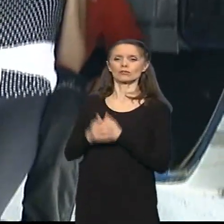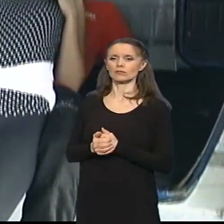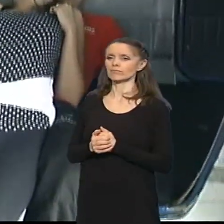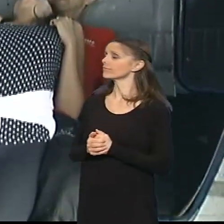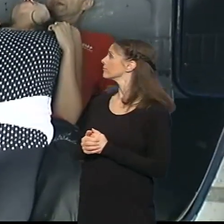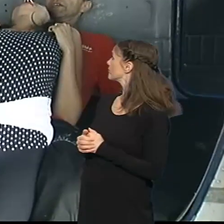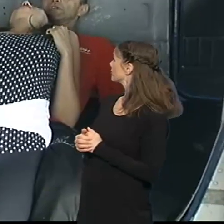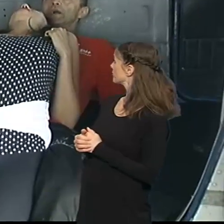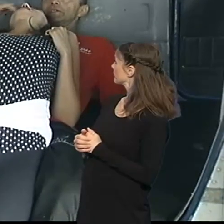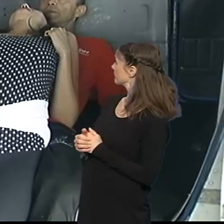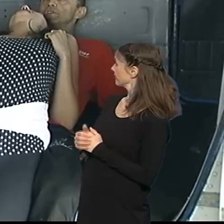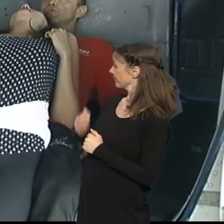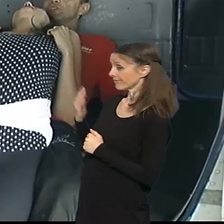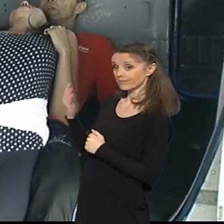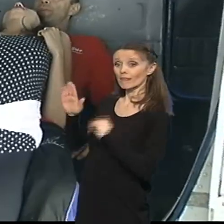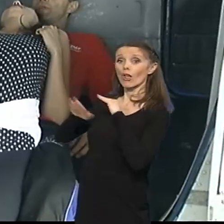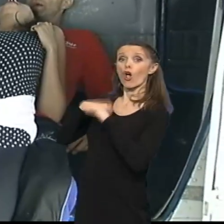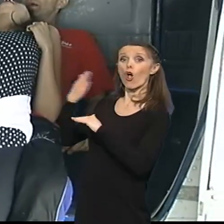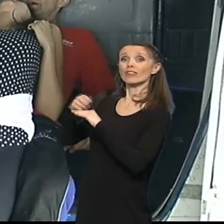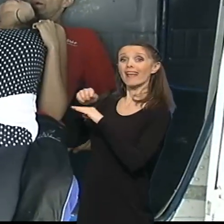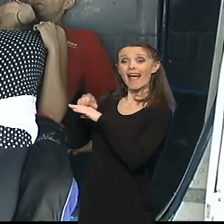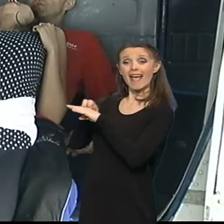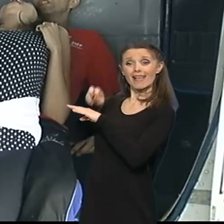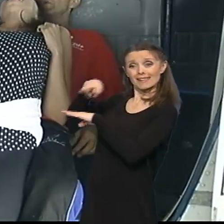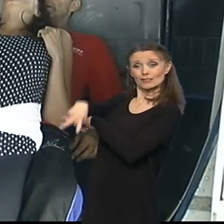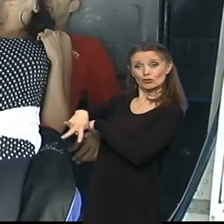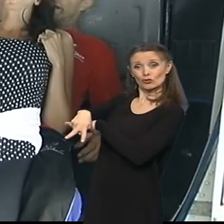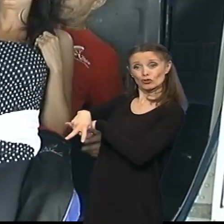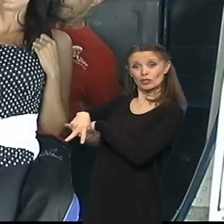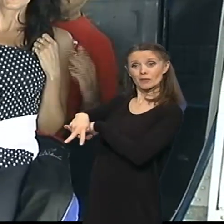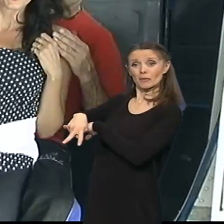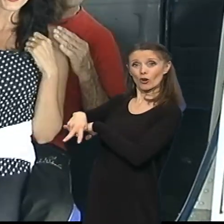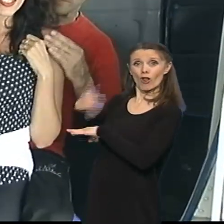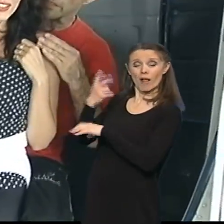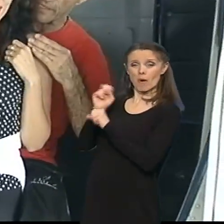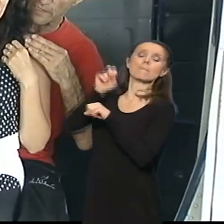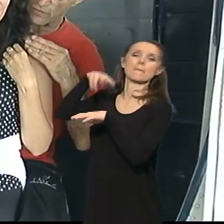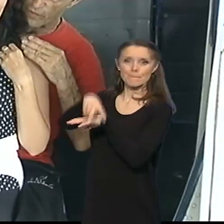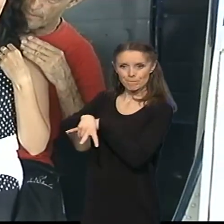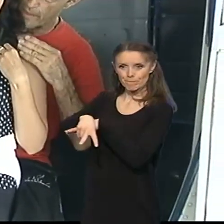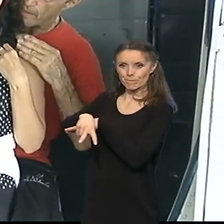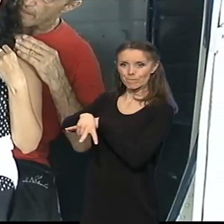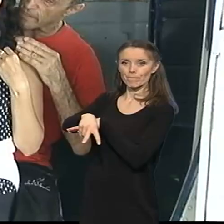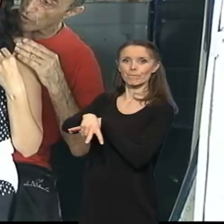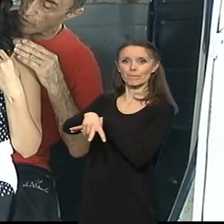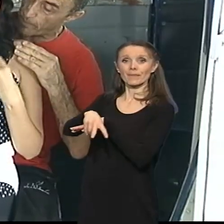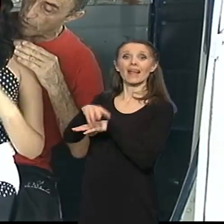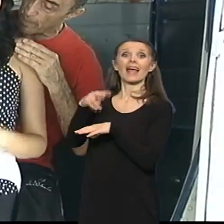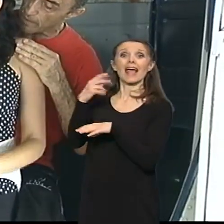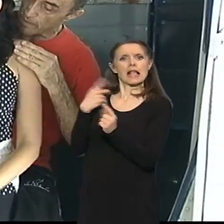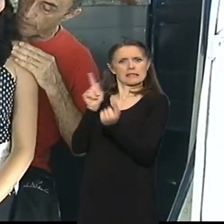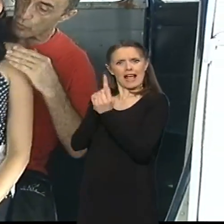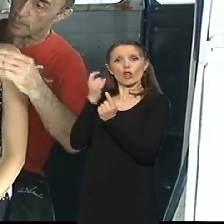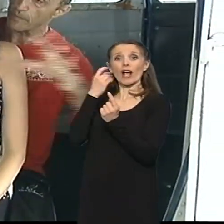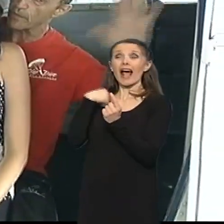Eto. I onda, samo iskočimo napolje, uradimo jedan flip. Izvijeme si svo vreme. Kad je otvoren